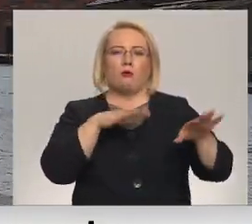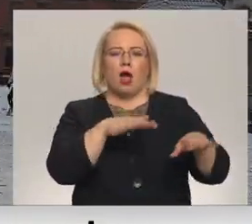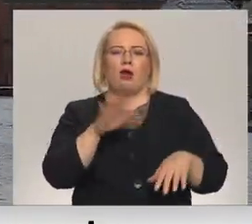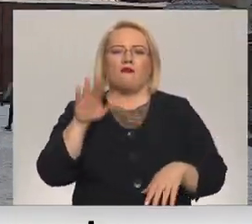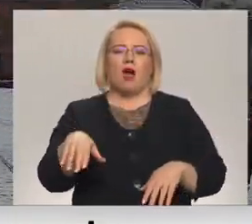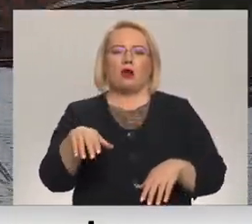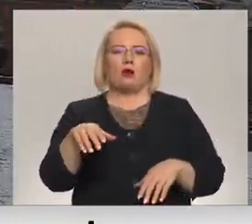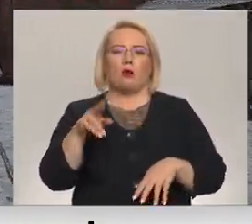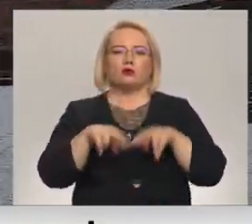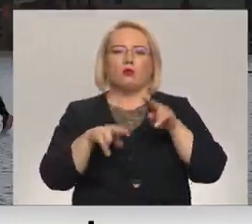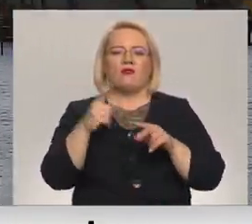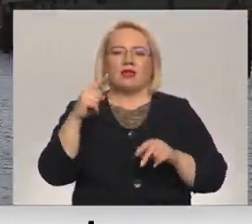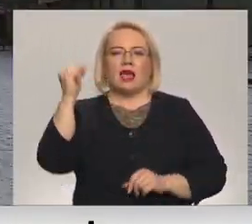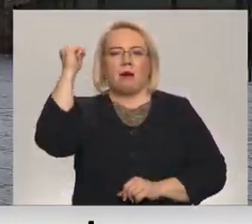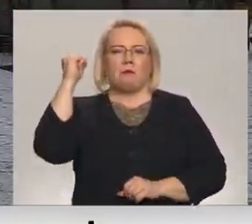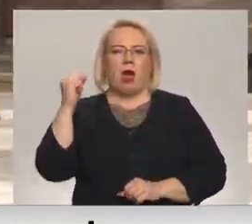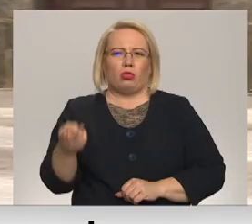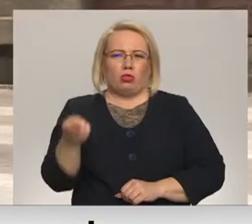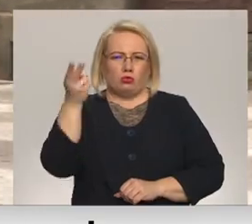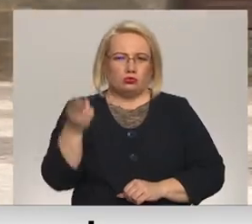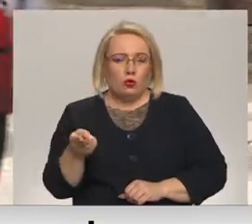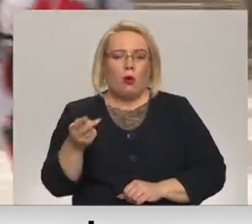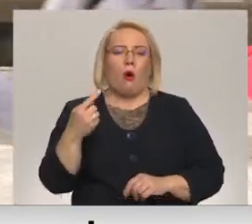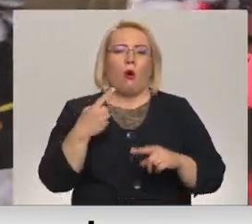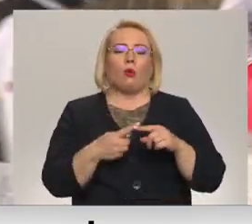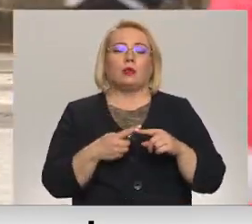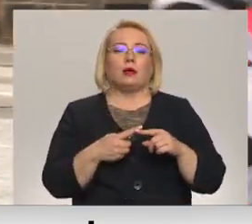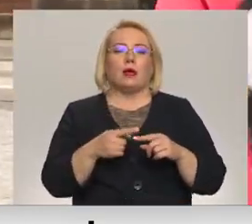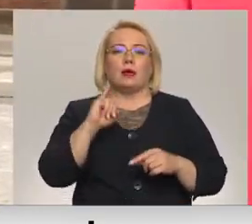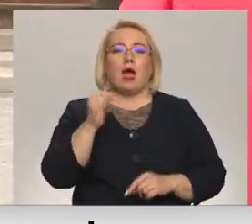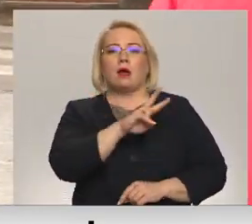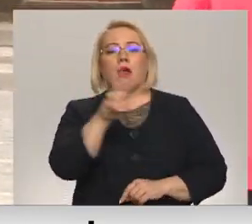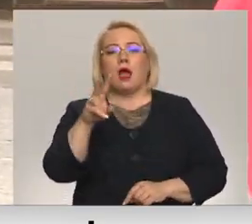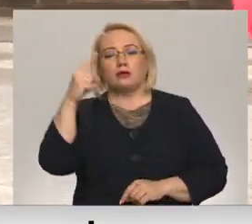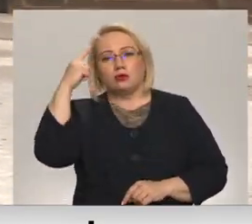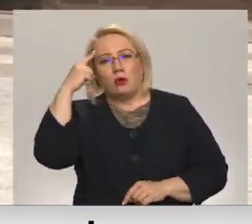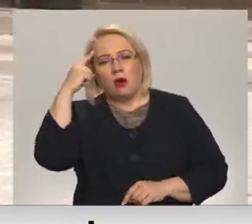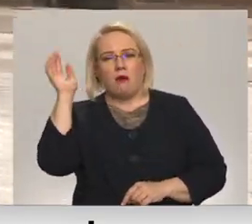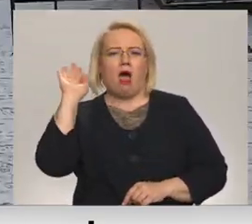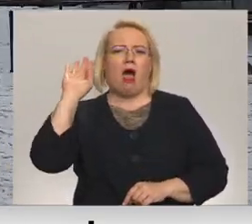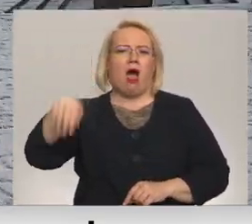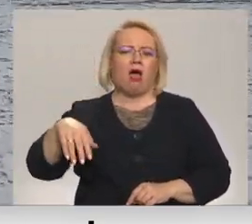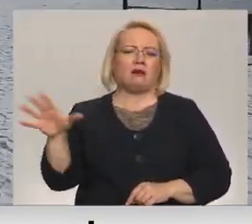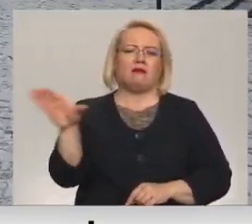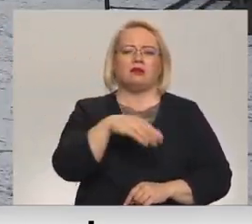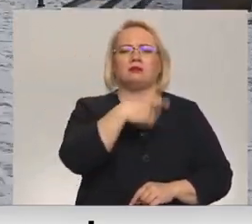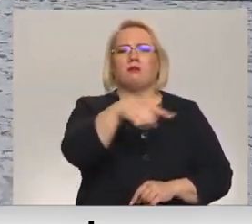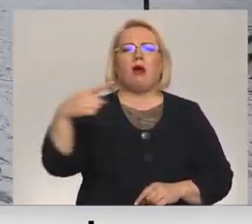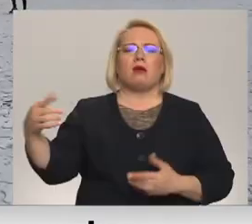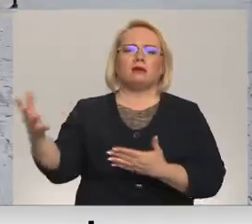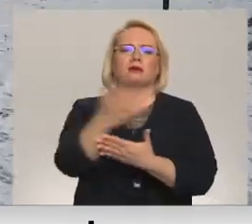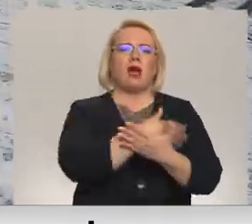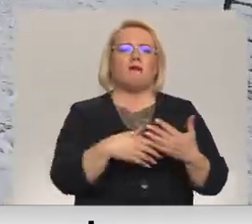uzbūvēt. Nu, līdz ar to, ja kāds domā, ka hai, rekord, vispārējie savāks